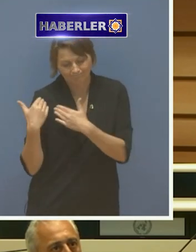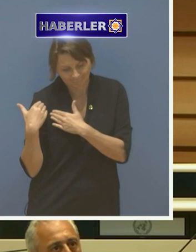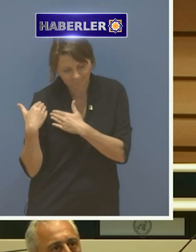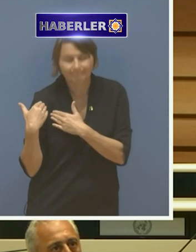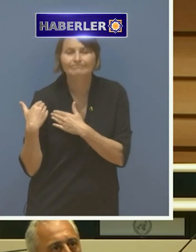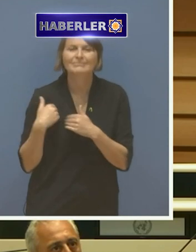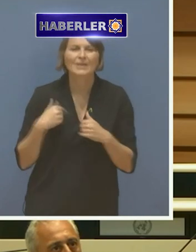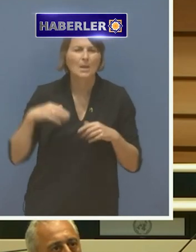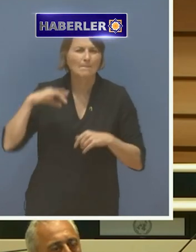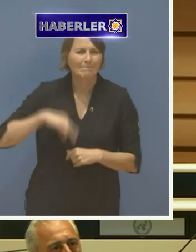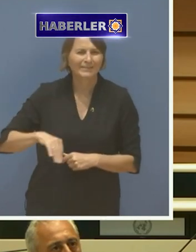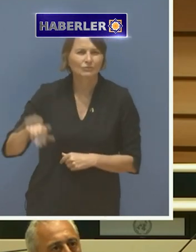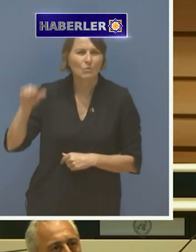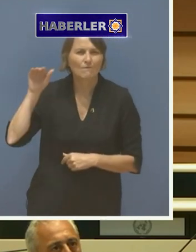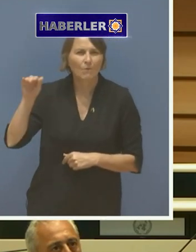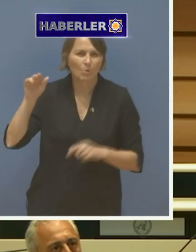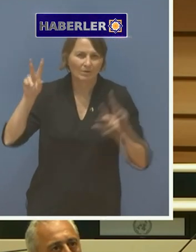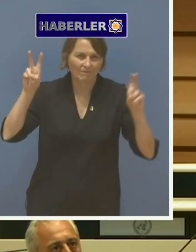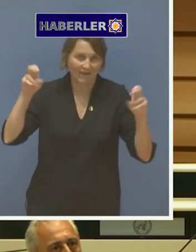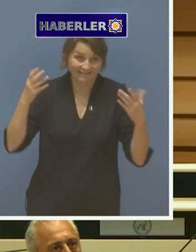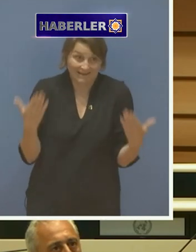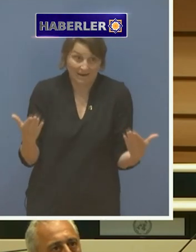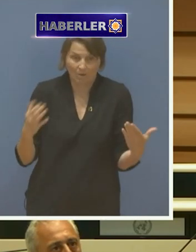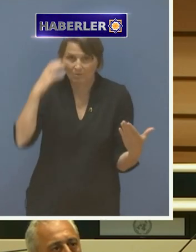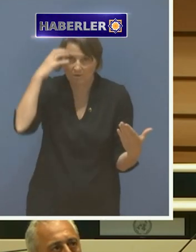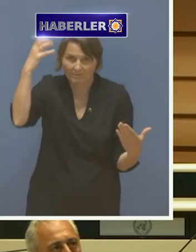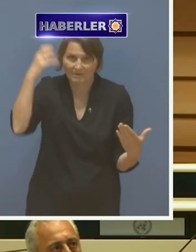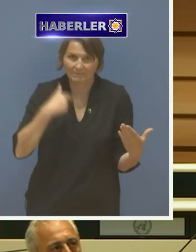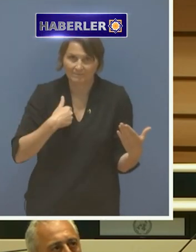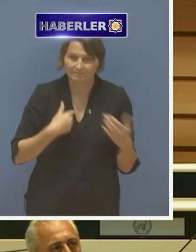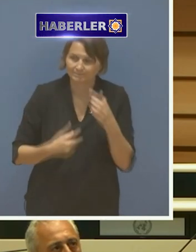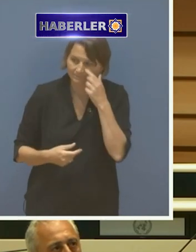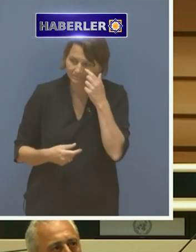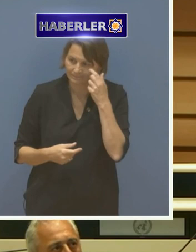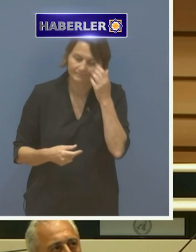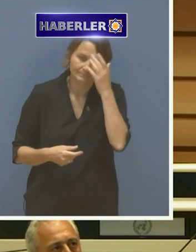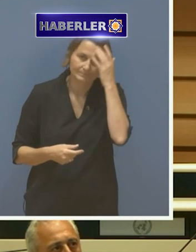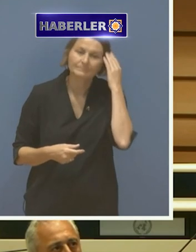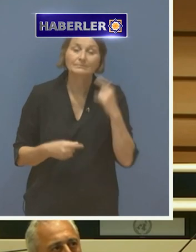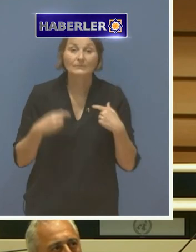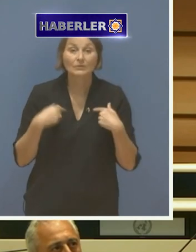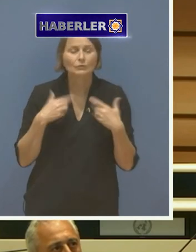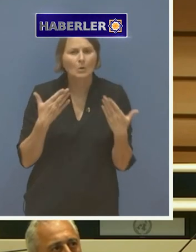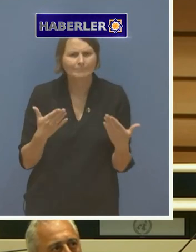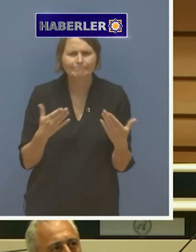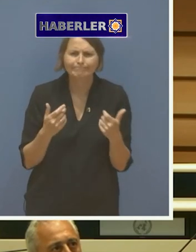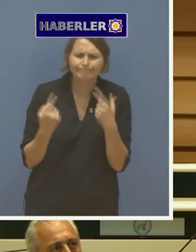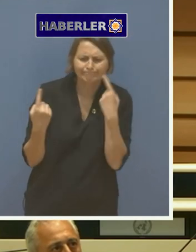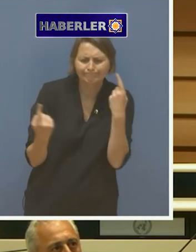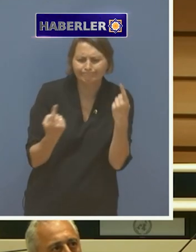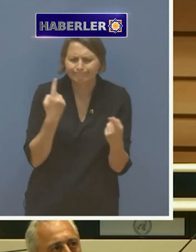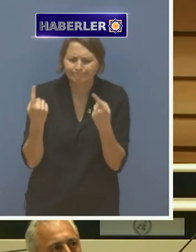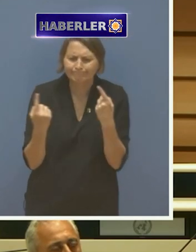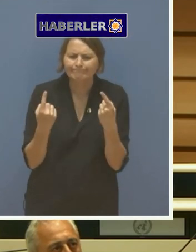Bir devletin üç temel unsurunun nüfus, toprak ve hükümet olduğu göz önüne alınarak